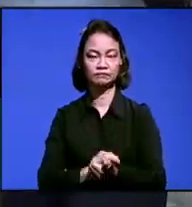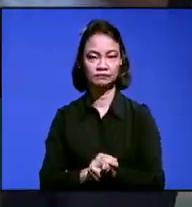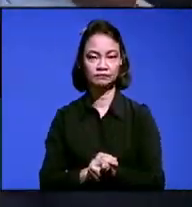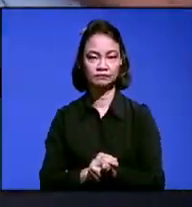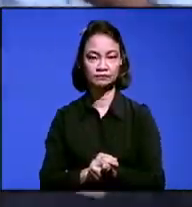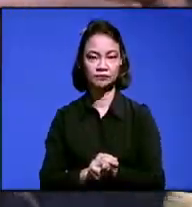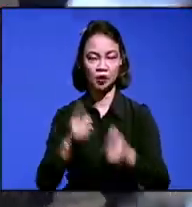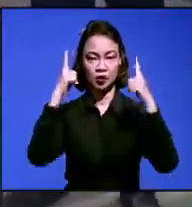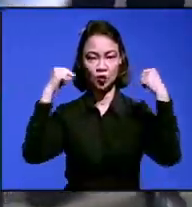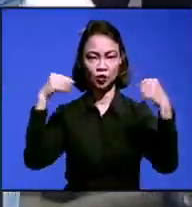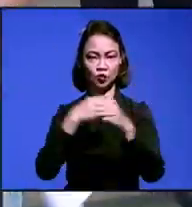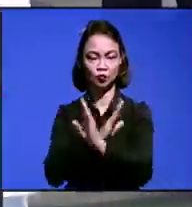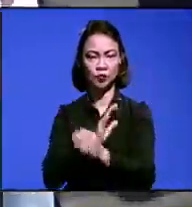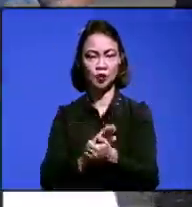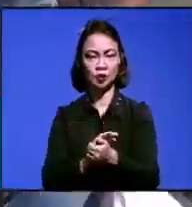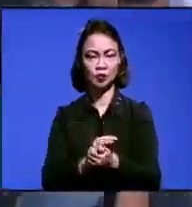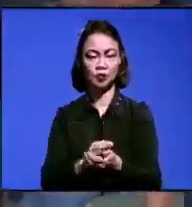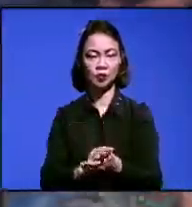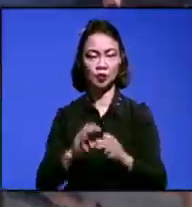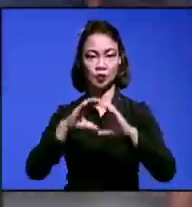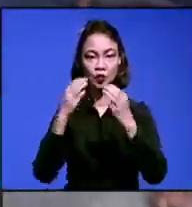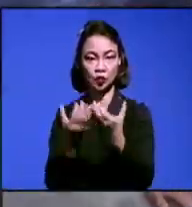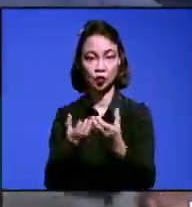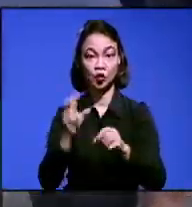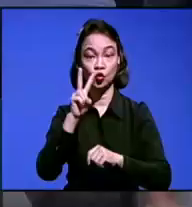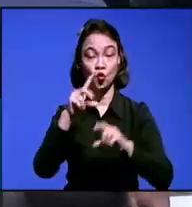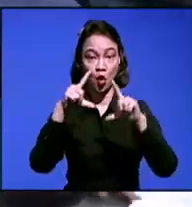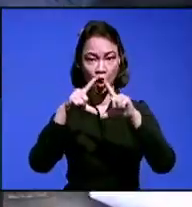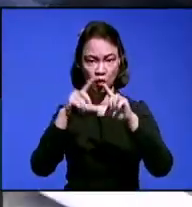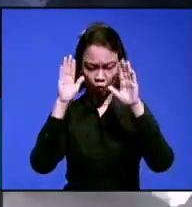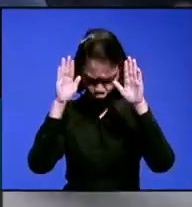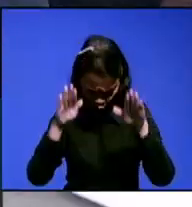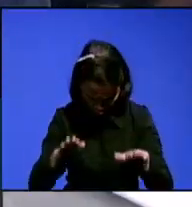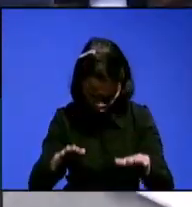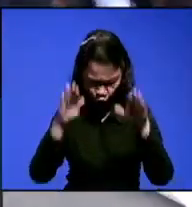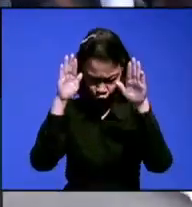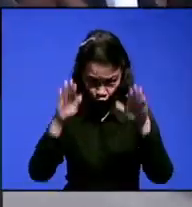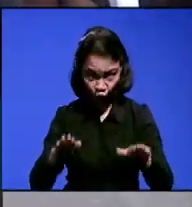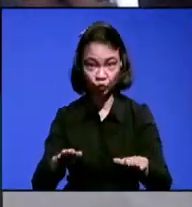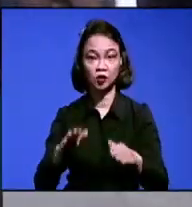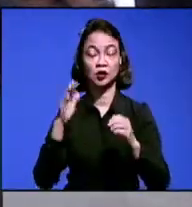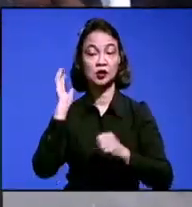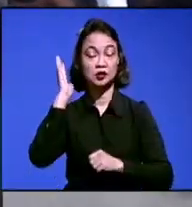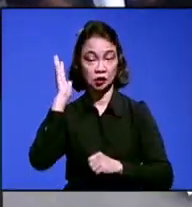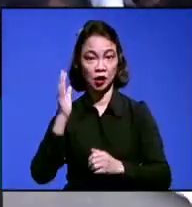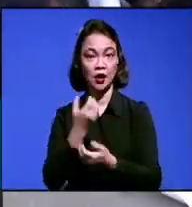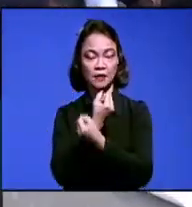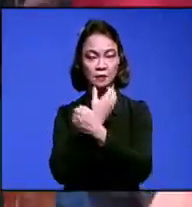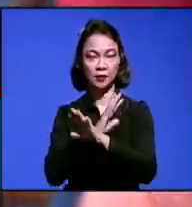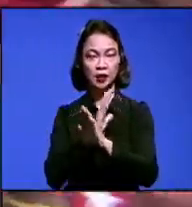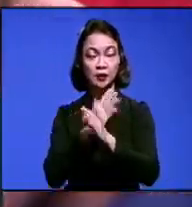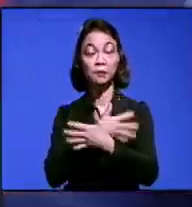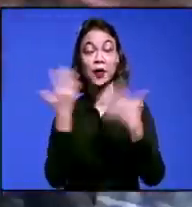Di Jawa Timur, ratusan warga binaan lapas kelas 2A Banyuwangi melakukan sujud syukur setelah dinyatakan bebas dan menjalani